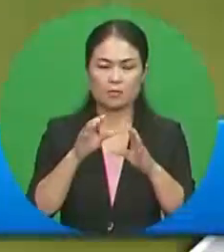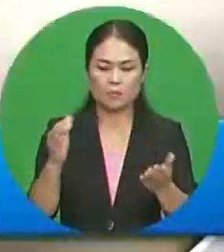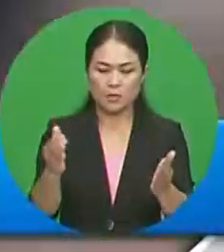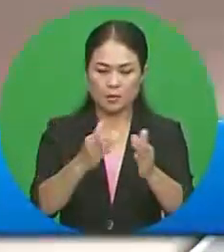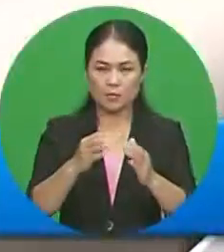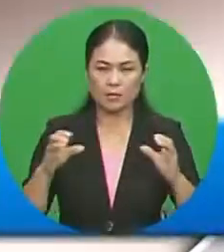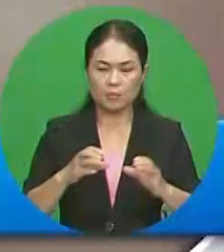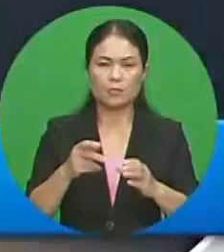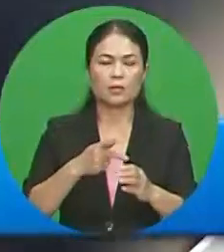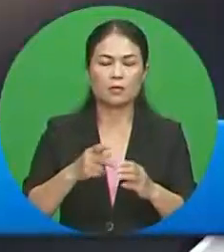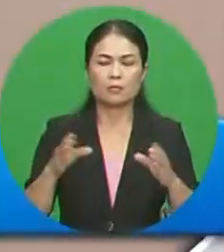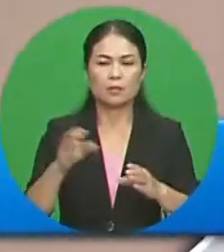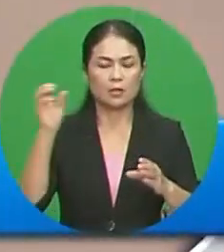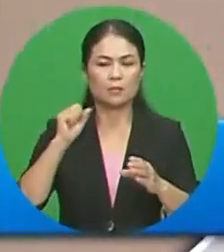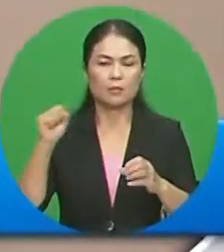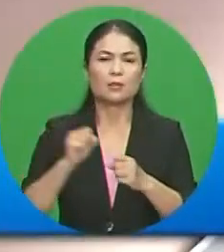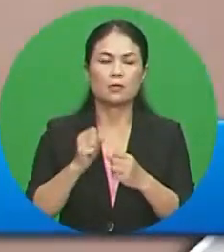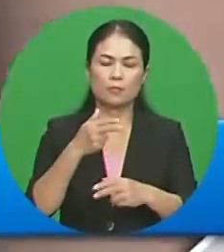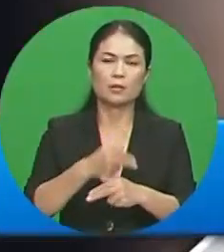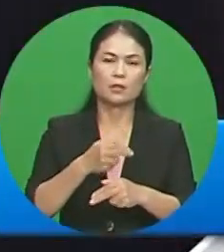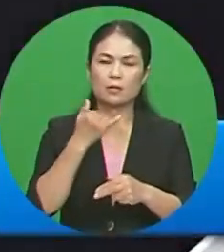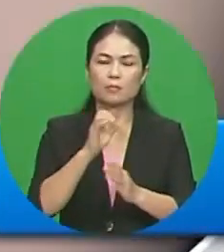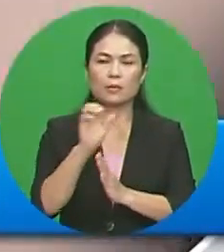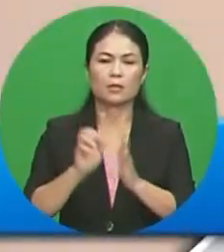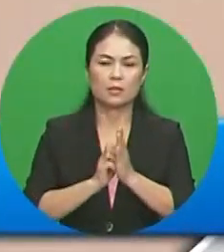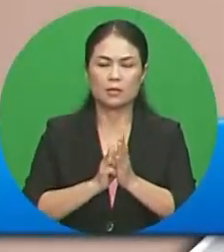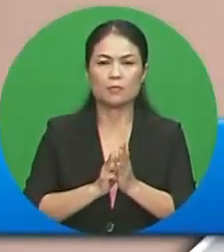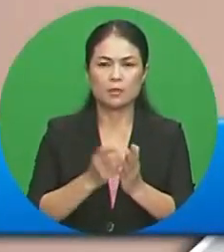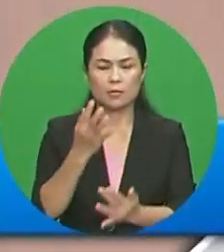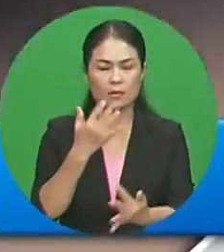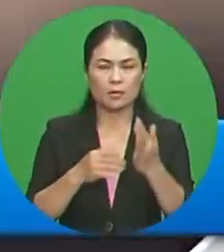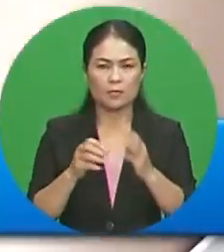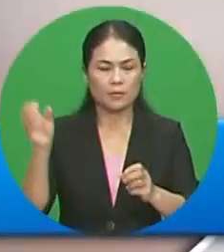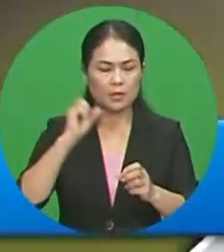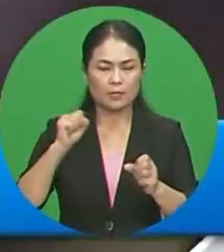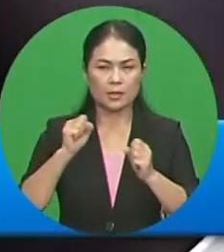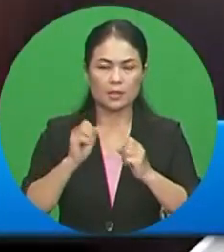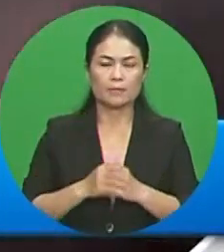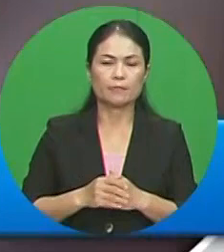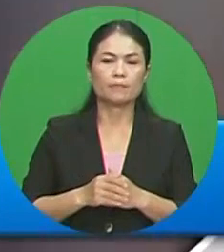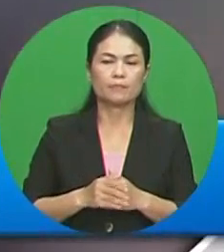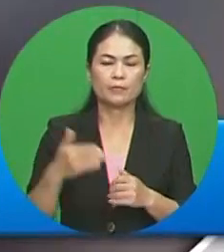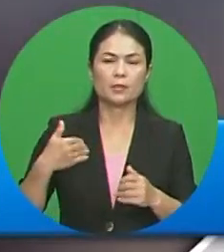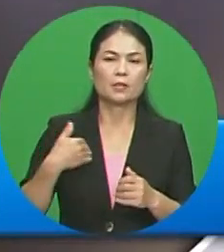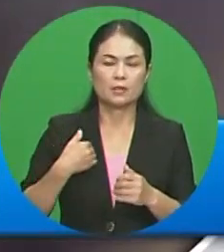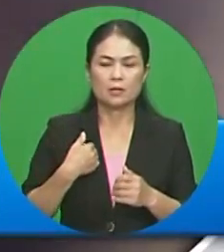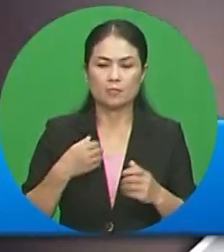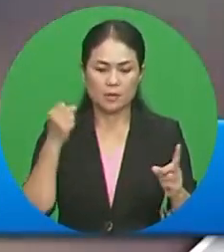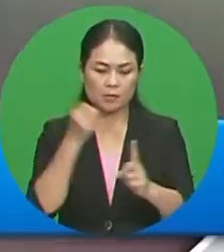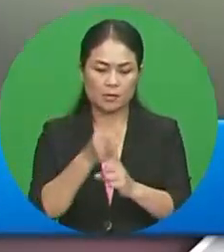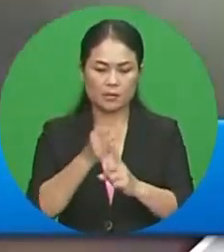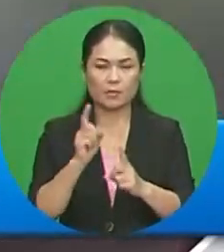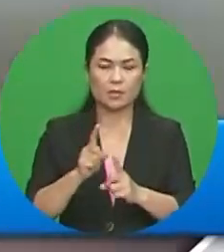ផ្តុំគ្នារបស់ក្រុមបាតកោគឺជាទង្វើខុសច្បាប់និងបញ្ឆេះសកម្មភាពបាតកម្មយ៉ាងហោចណាស់មានការវាយតប់